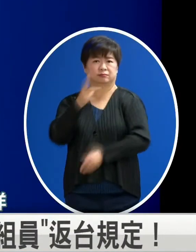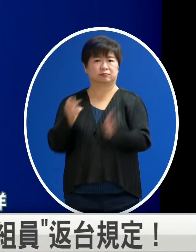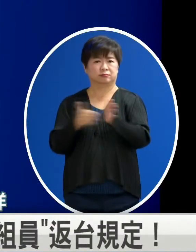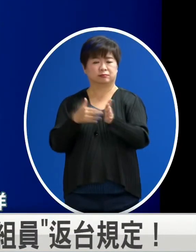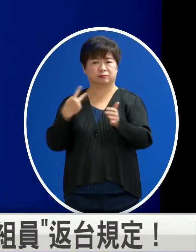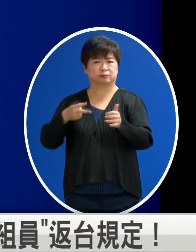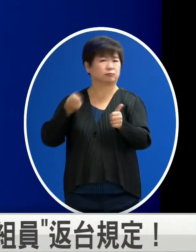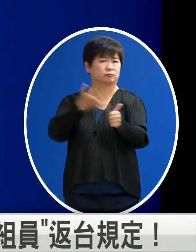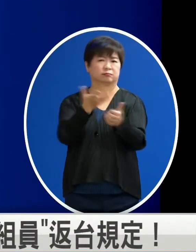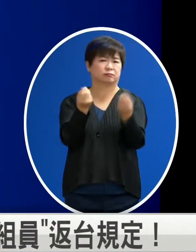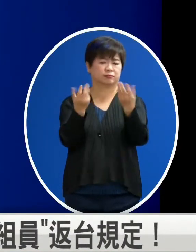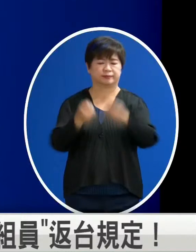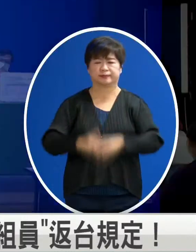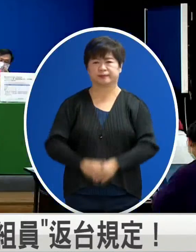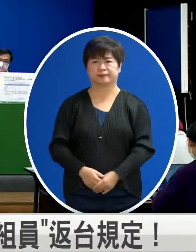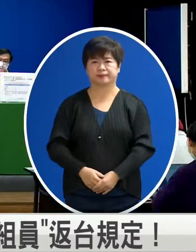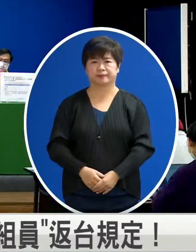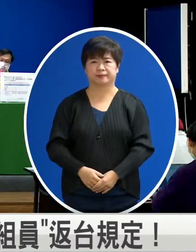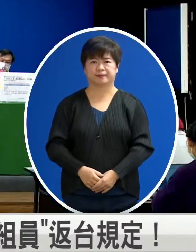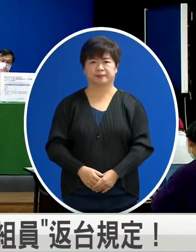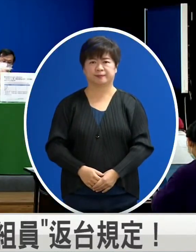啊。以上报告。